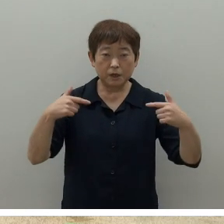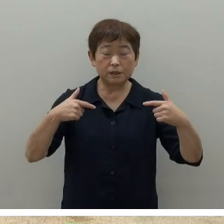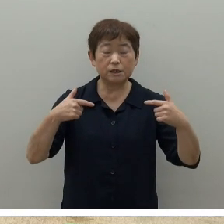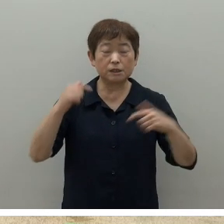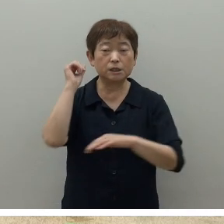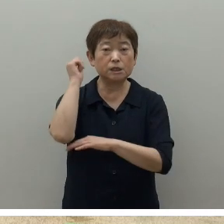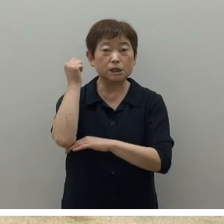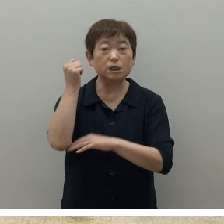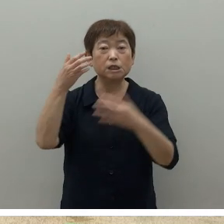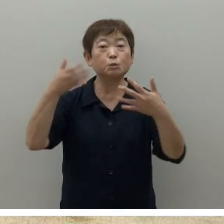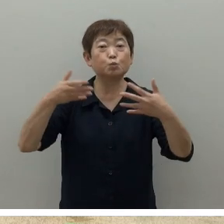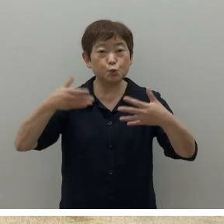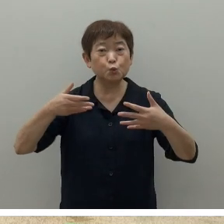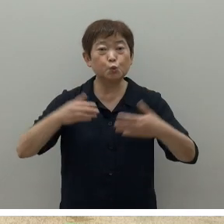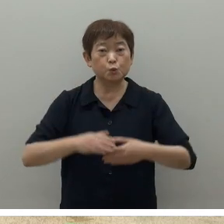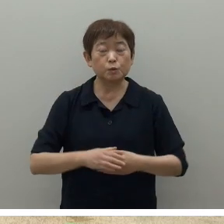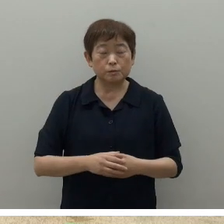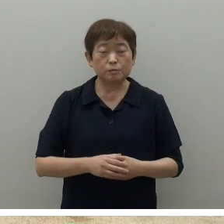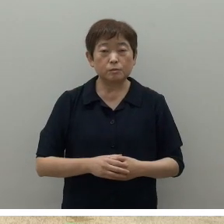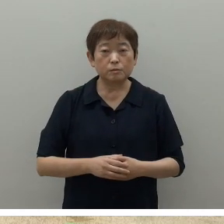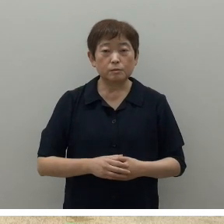毎日新聞の柿沼です。